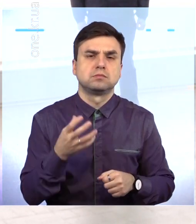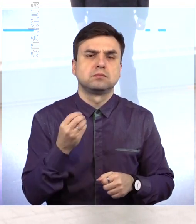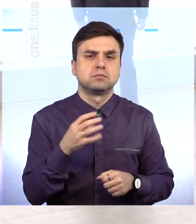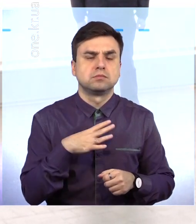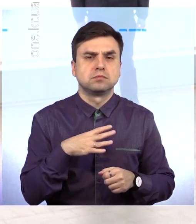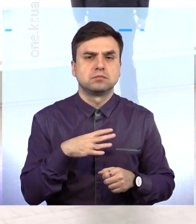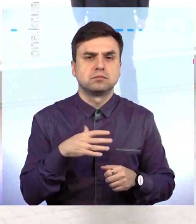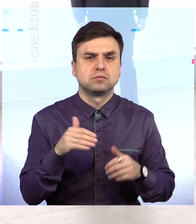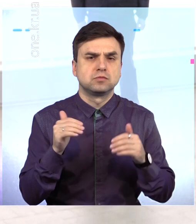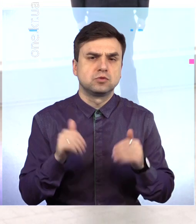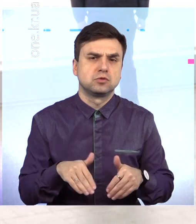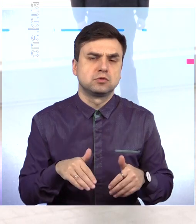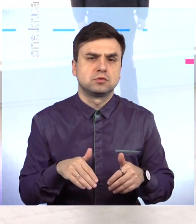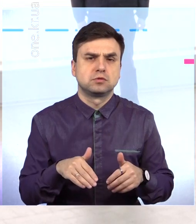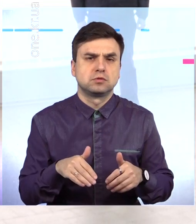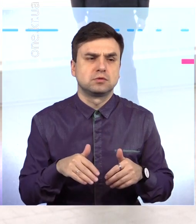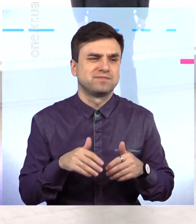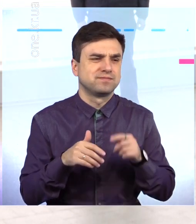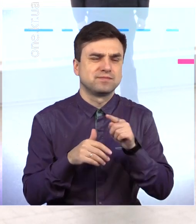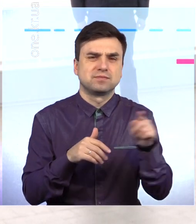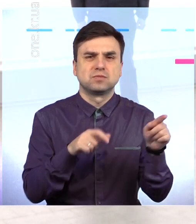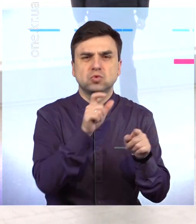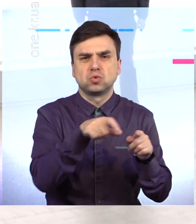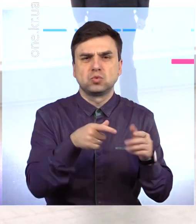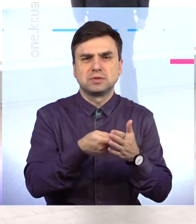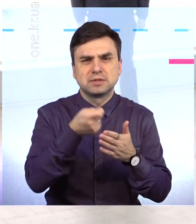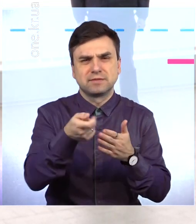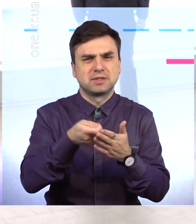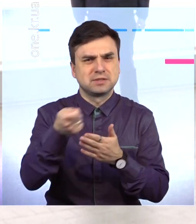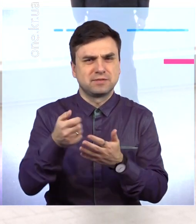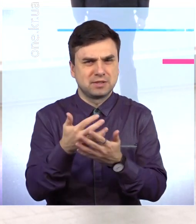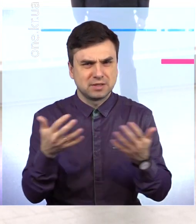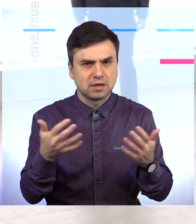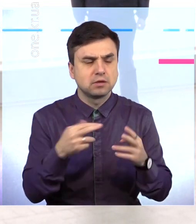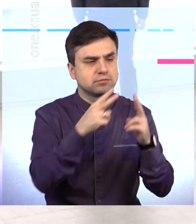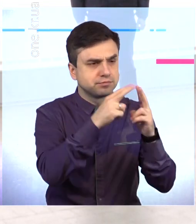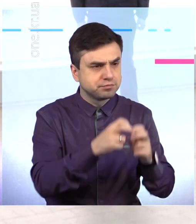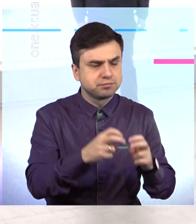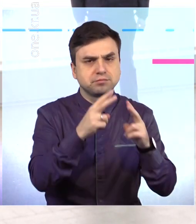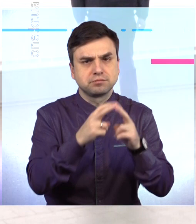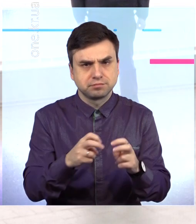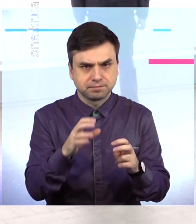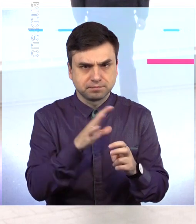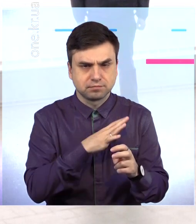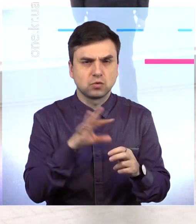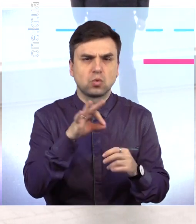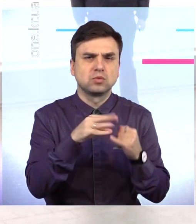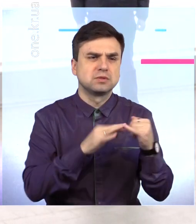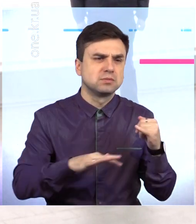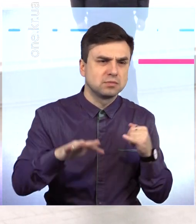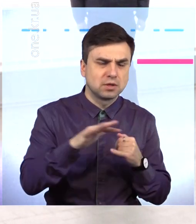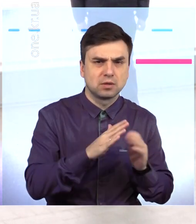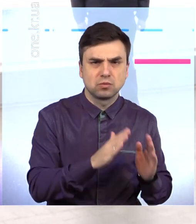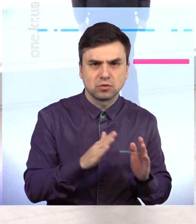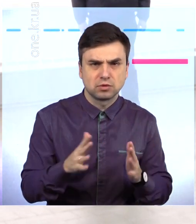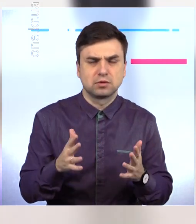питання всіх заяв мешканців нашого міста по землевпорядкуванню і